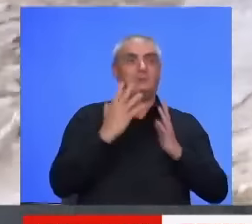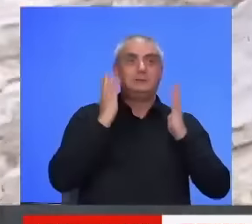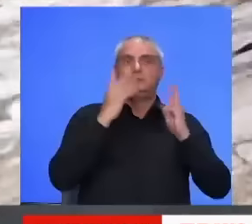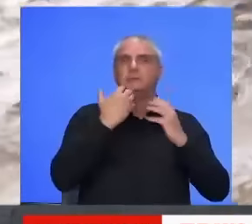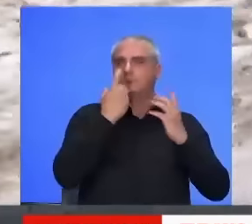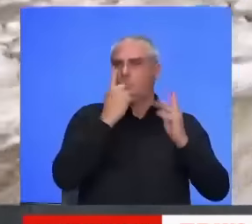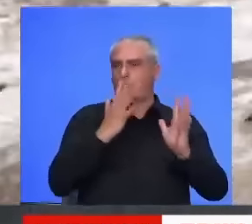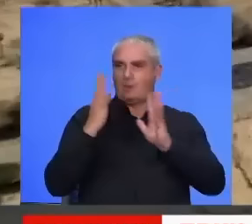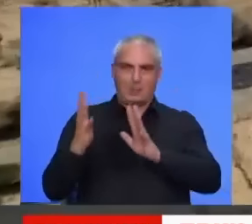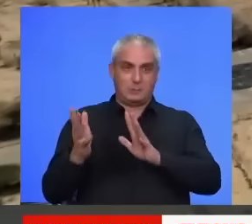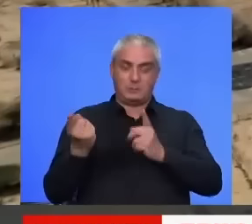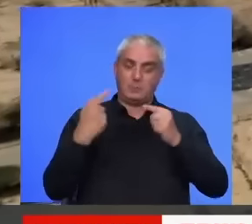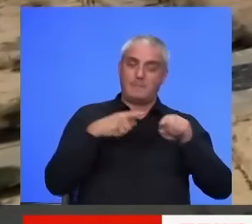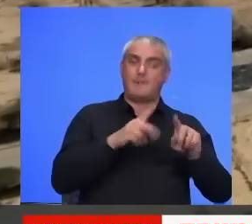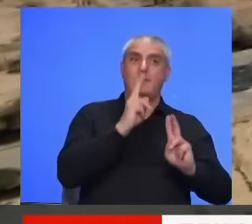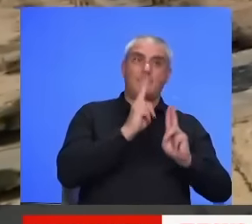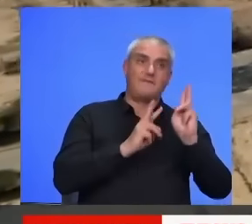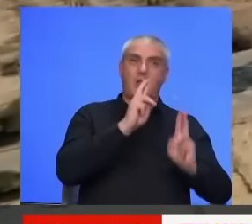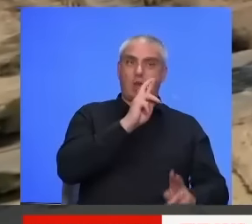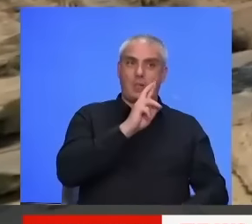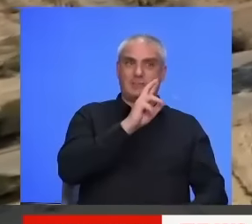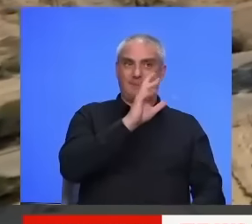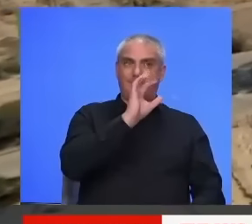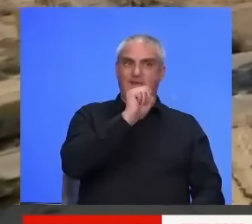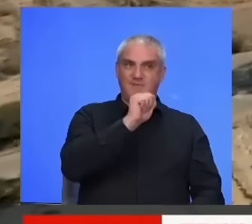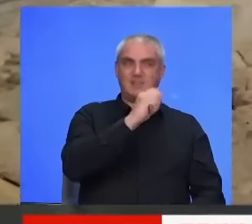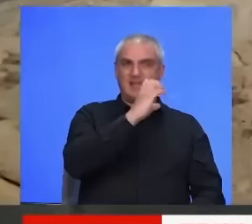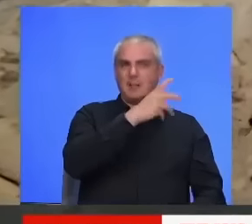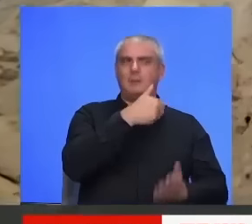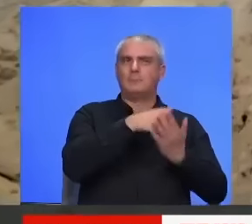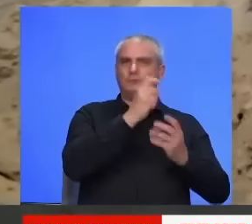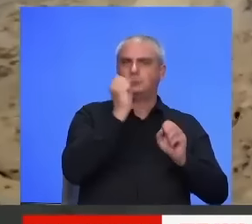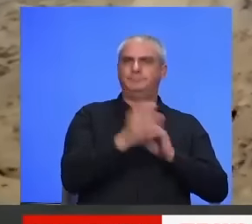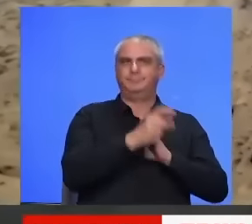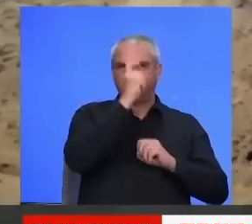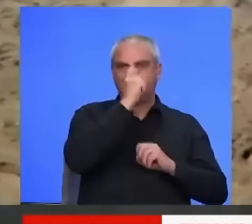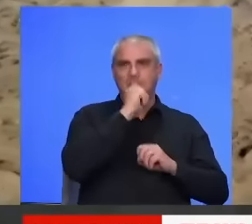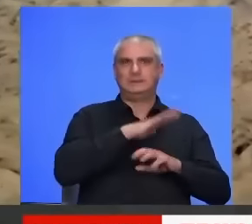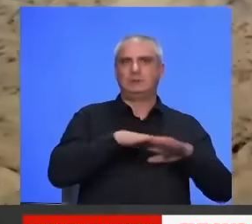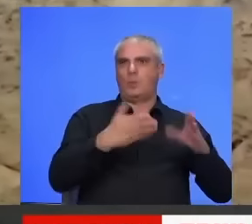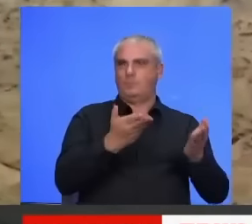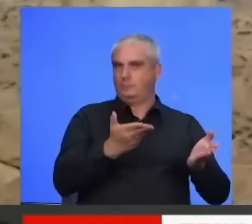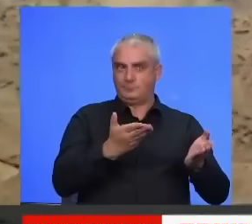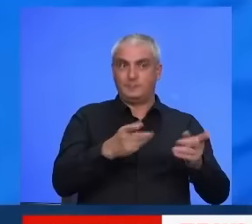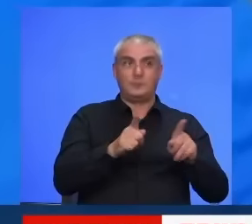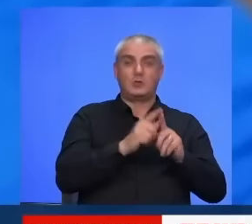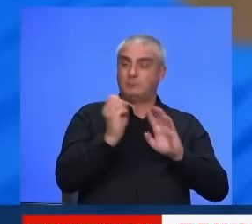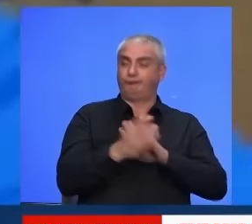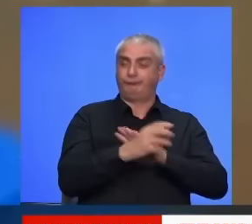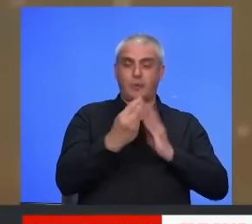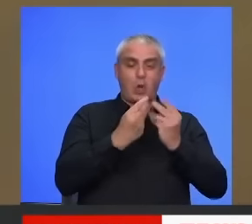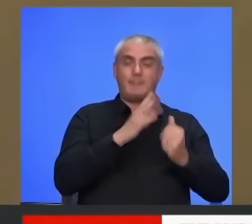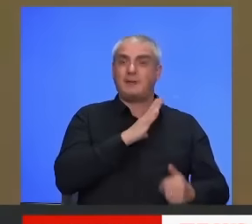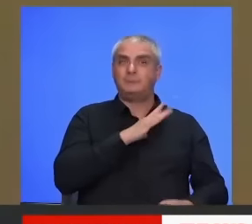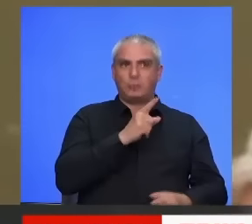אחד. במקביל, מפעלי רותם, אמפרט של חיל, ICL, ממשיכים לזהם את הקרקע. אותם שפחים וחומרים